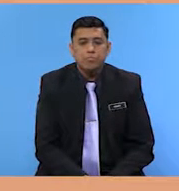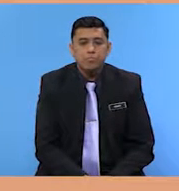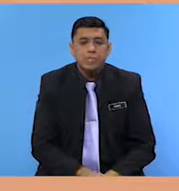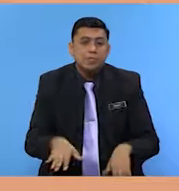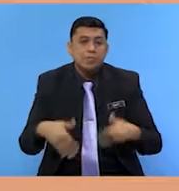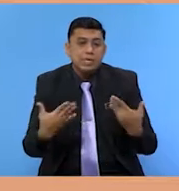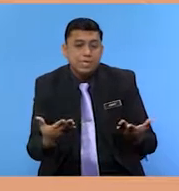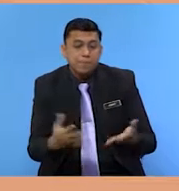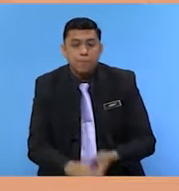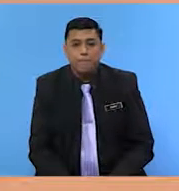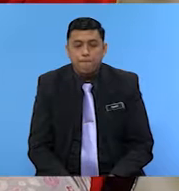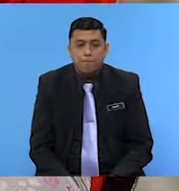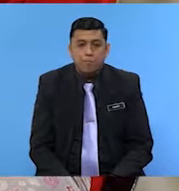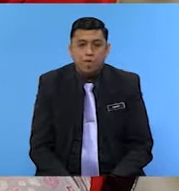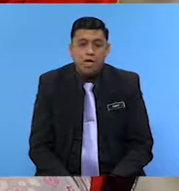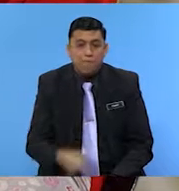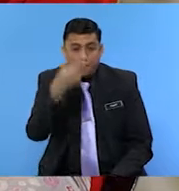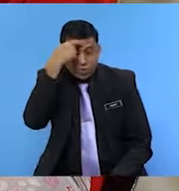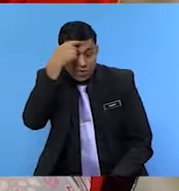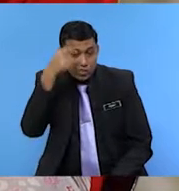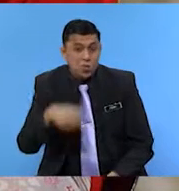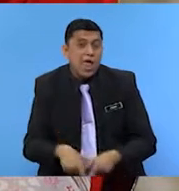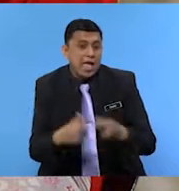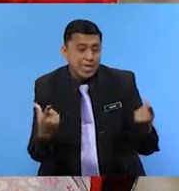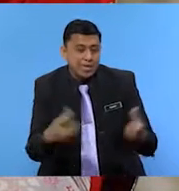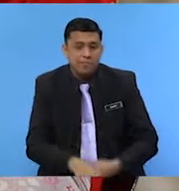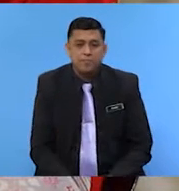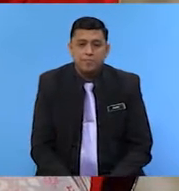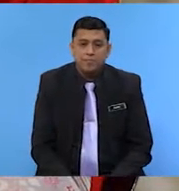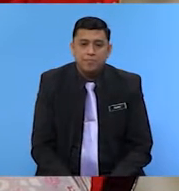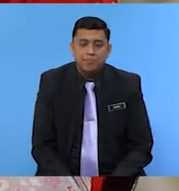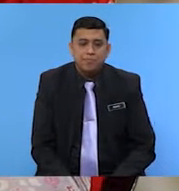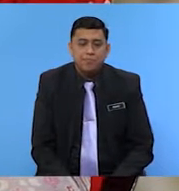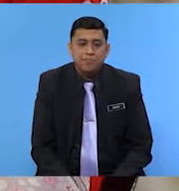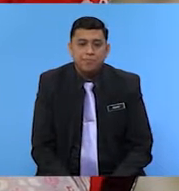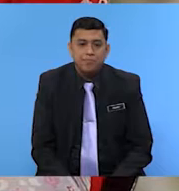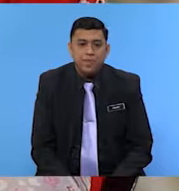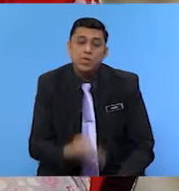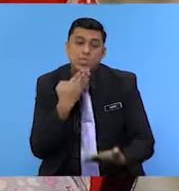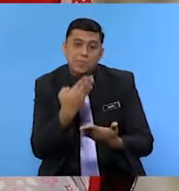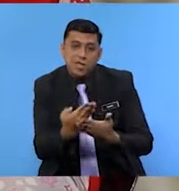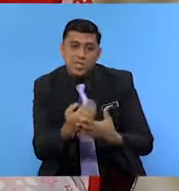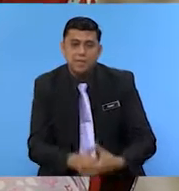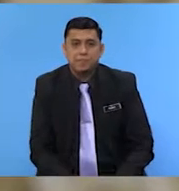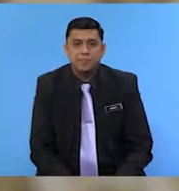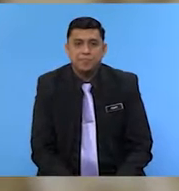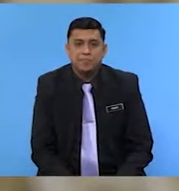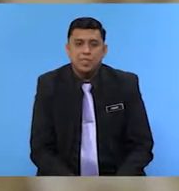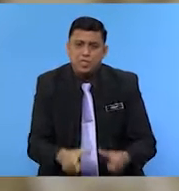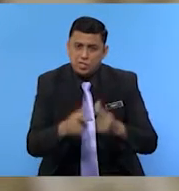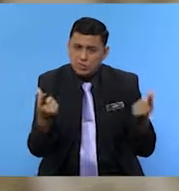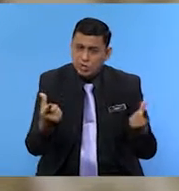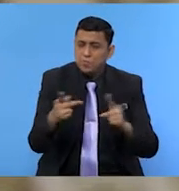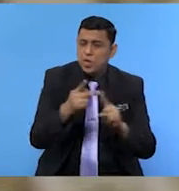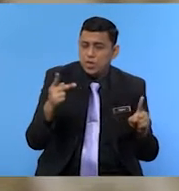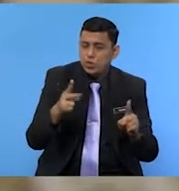Nurhana, apakah faktor-faktor lain yang boleh menghalang perpaduan kaum di negara kita? Okey, baiklah, terima kasih Cikgu Narizan. Okey, selain daripada